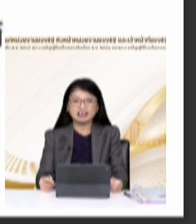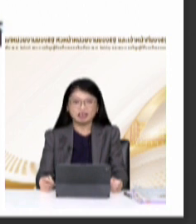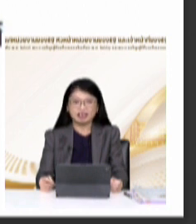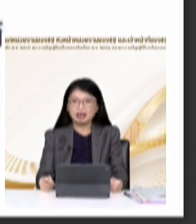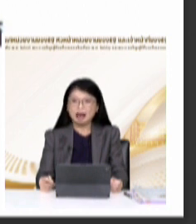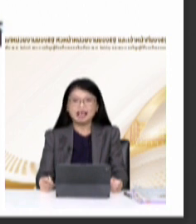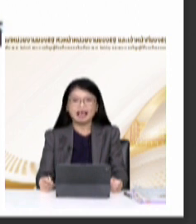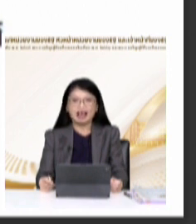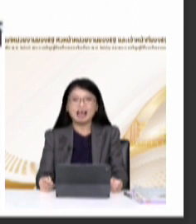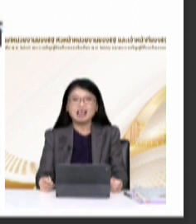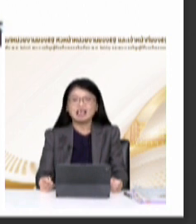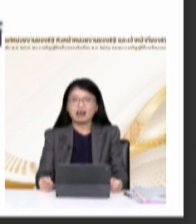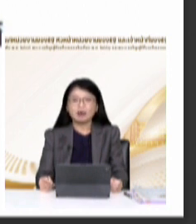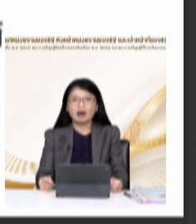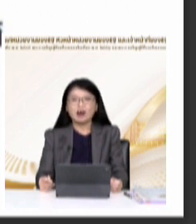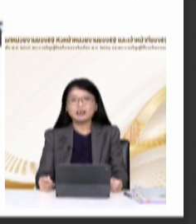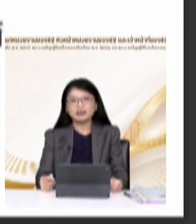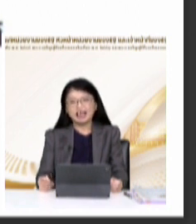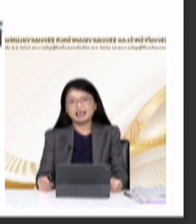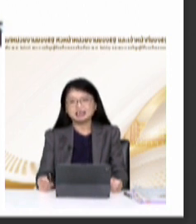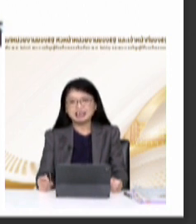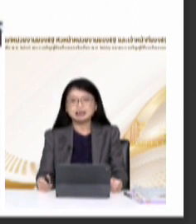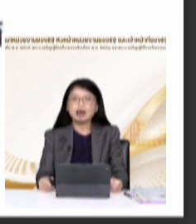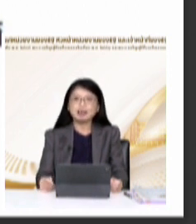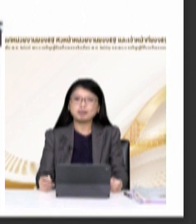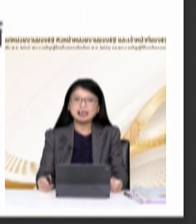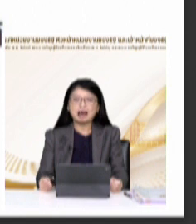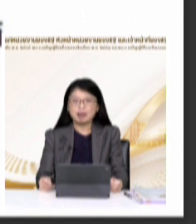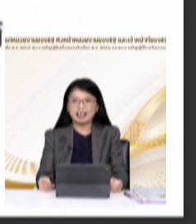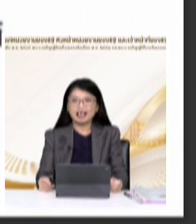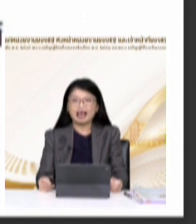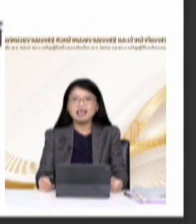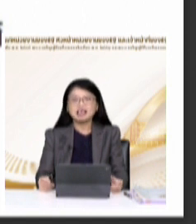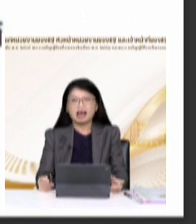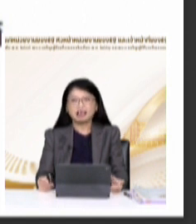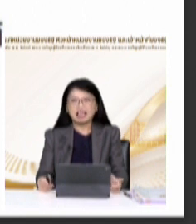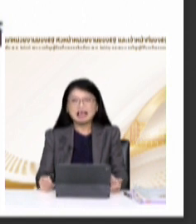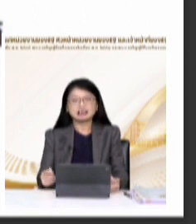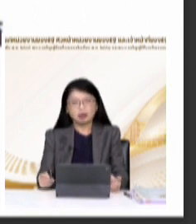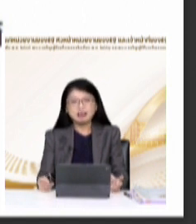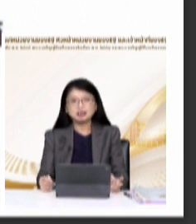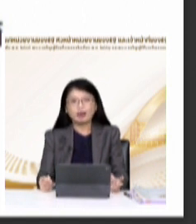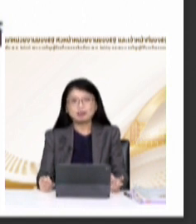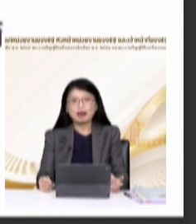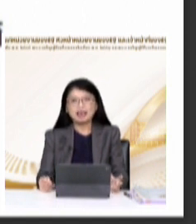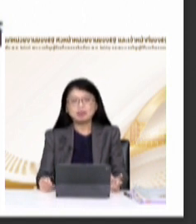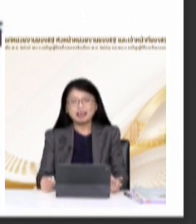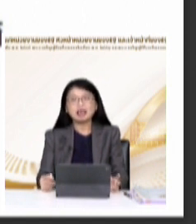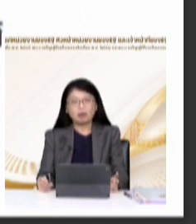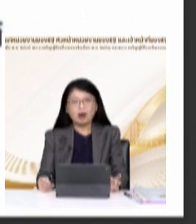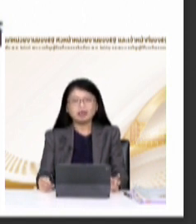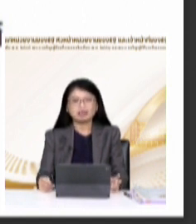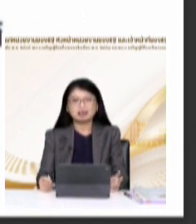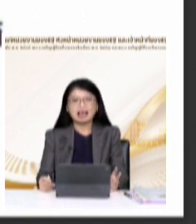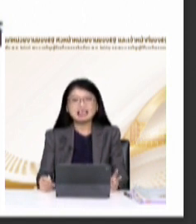การอย่างไรได้บ้างนะคะแล้วก็นอกจาก4ฉบับตามที่กล่าวมานะคะท่านอาจจะต้องมีส่วนไปเกี่ยว